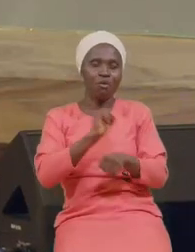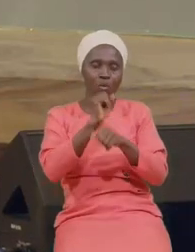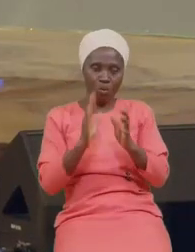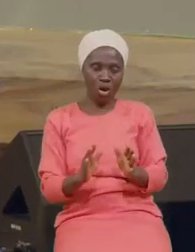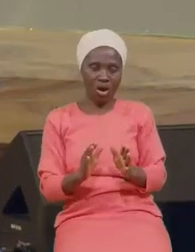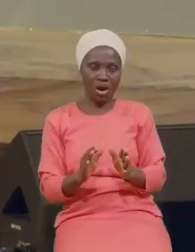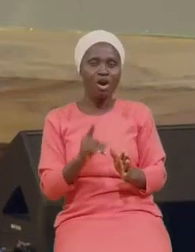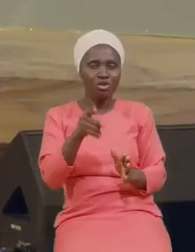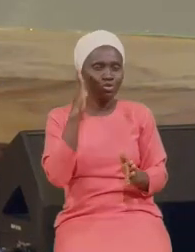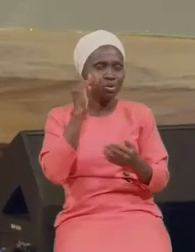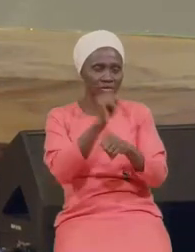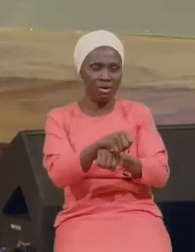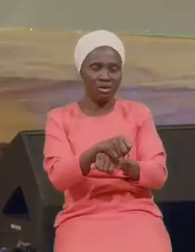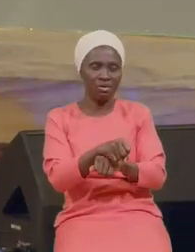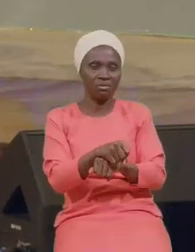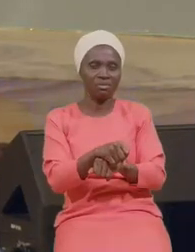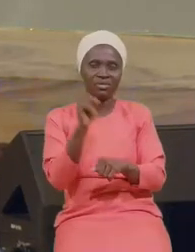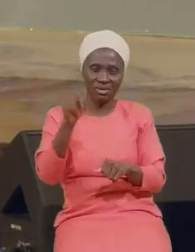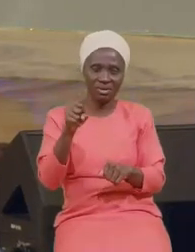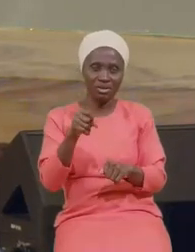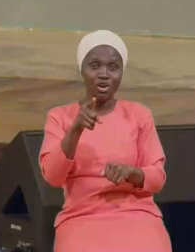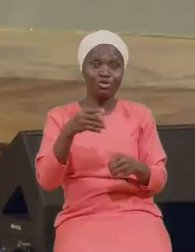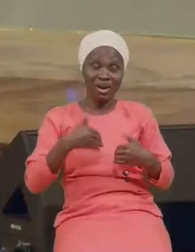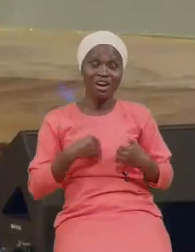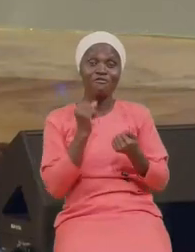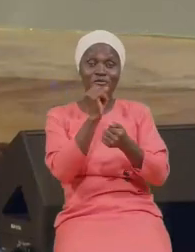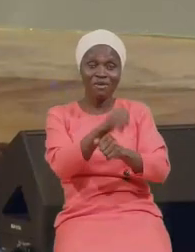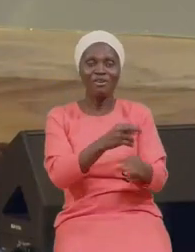vaincre tu as déjà vaincu